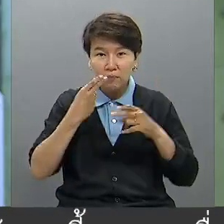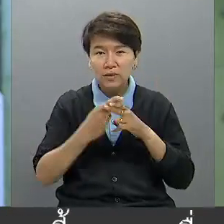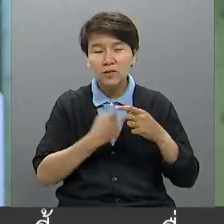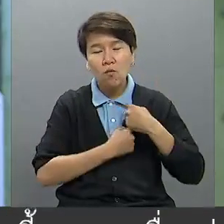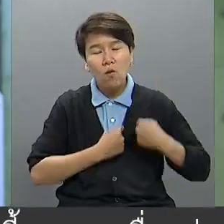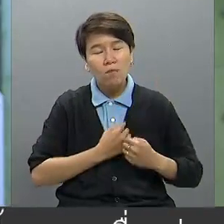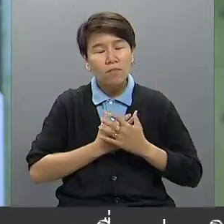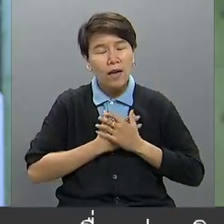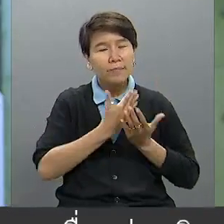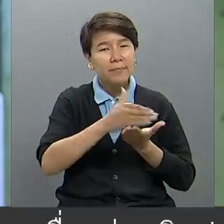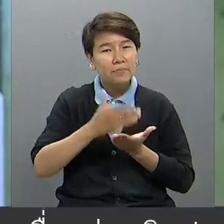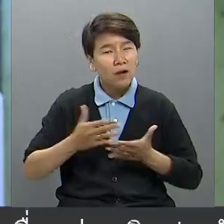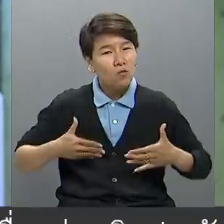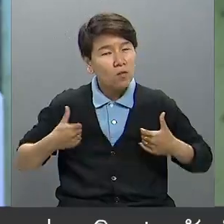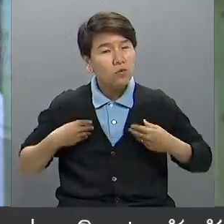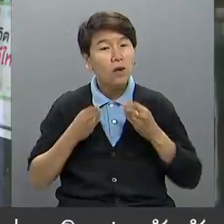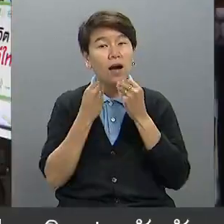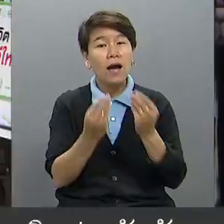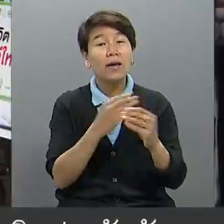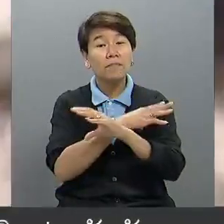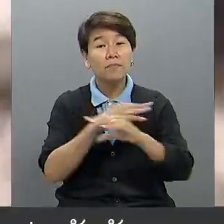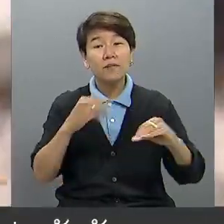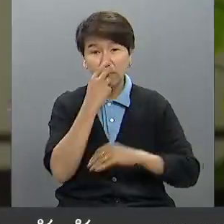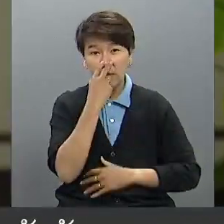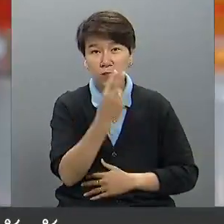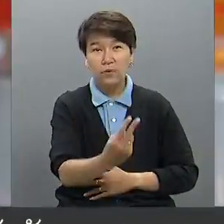มที่น่าสนใจมากมายเดี๋ยวเราไปชมกันเลยค่ะ